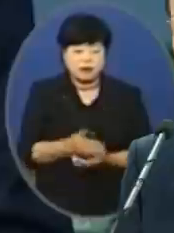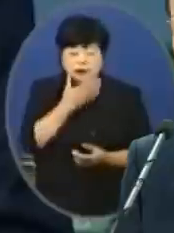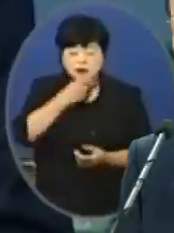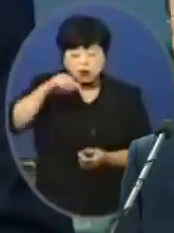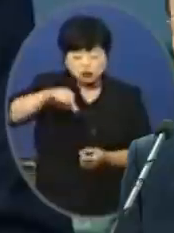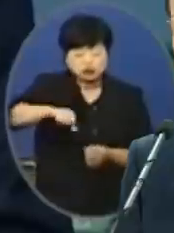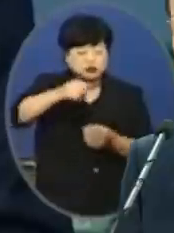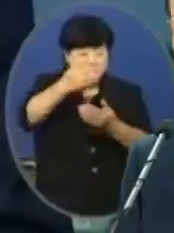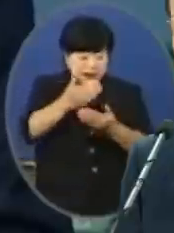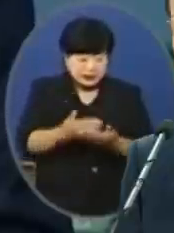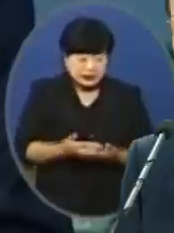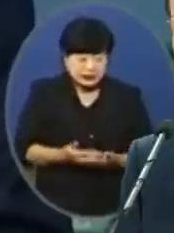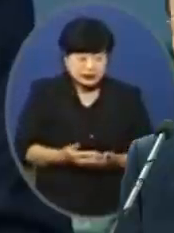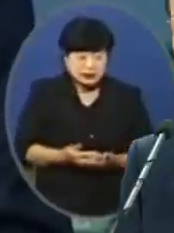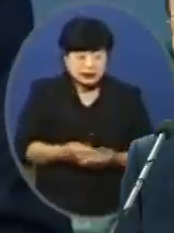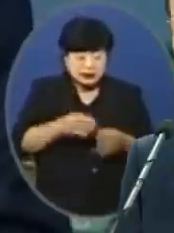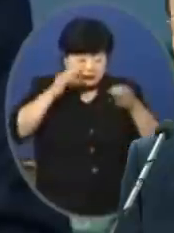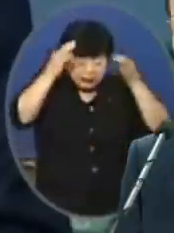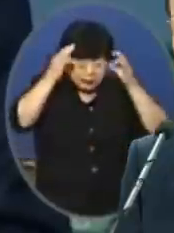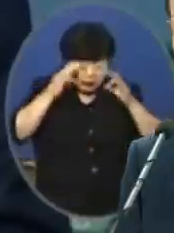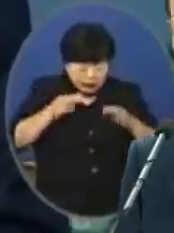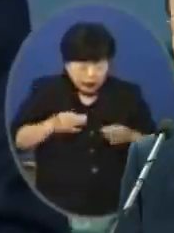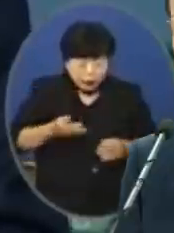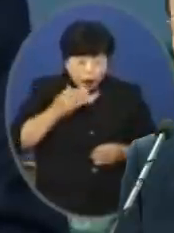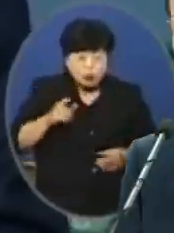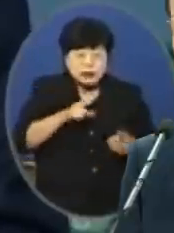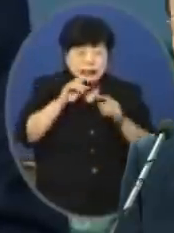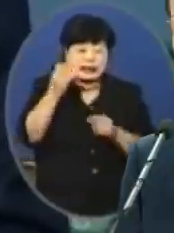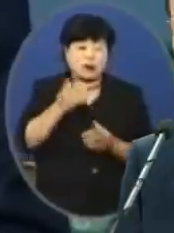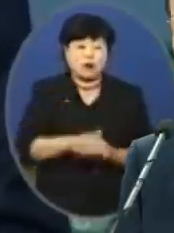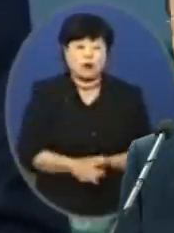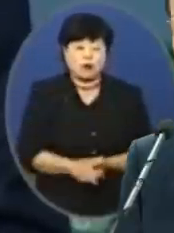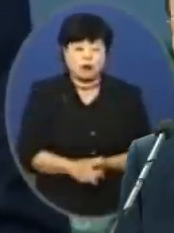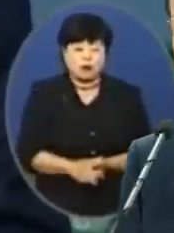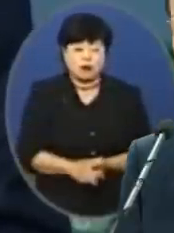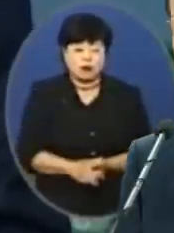저주를 받아서 이마에 땀이 흘려 먹고 살게 되고